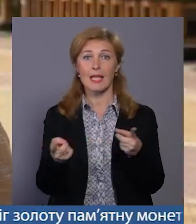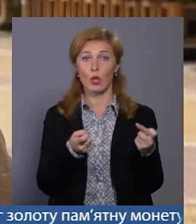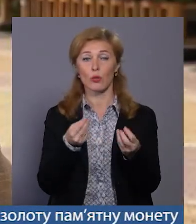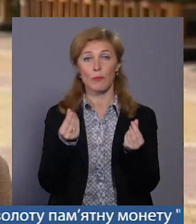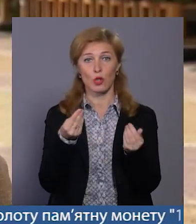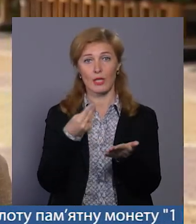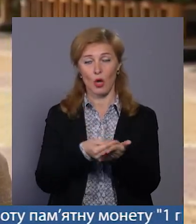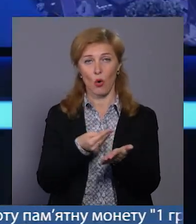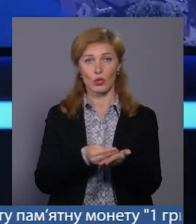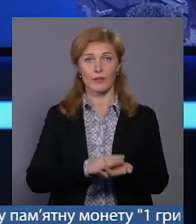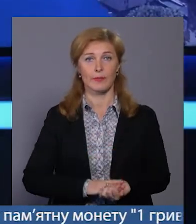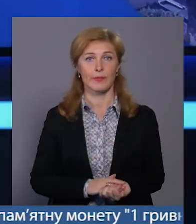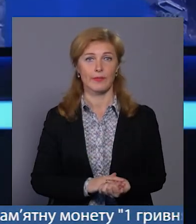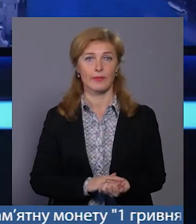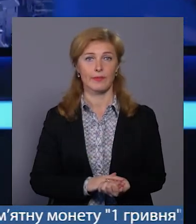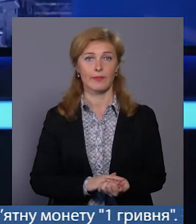бюджетних коштів.